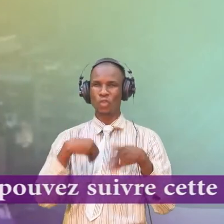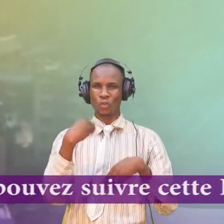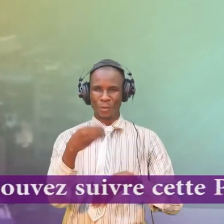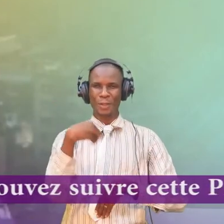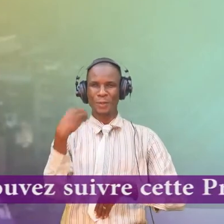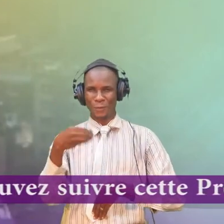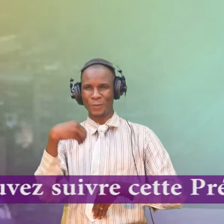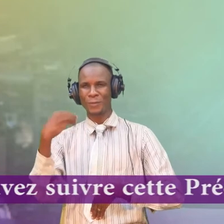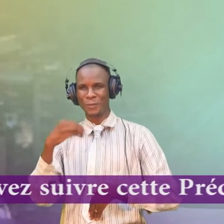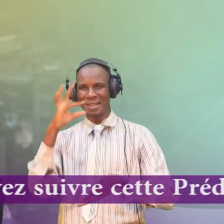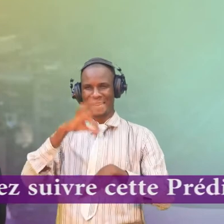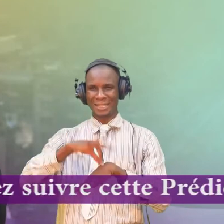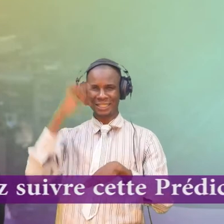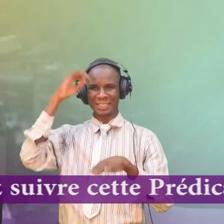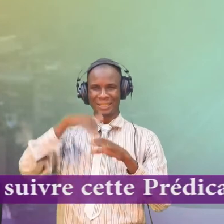kuwe kazi ya upatanisho.